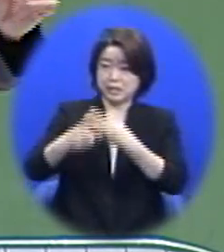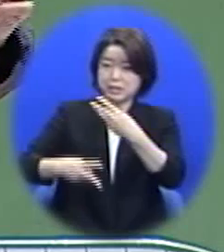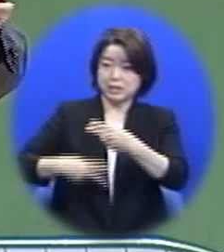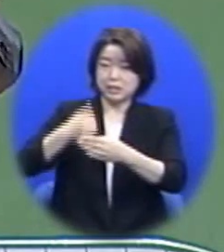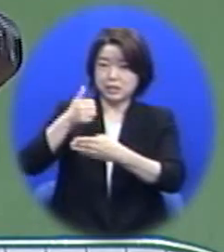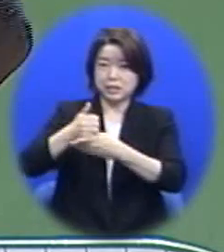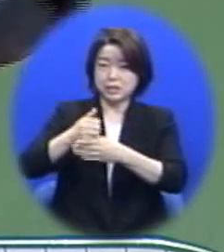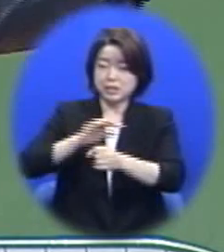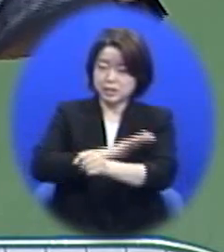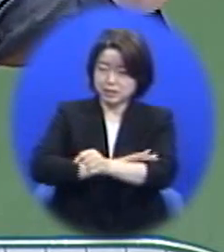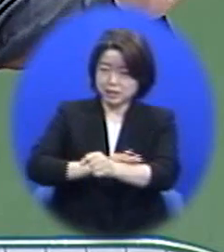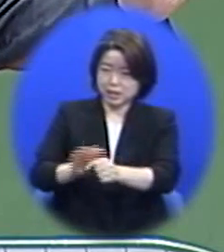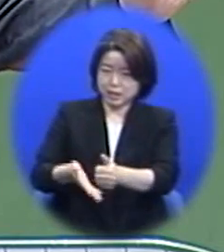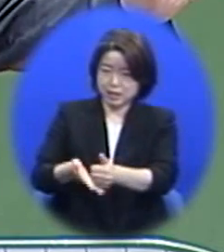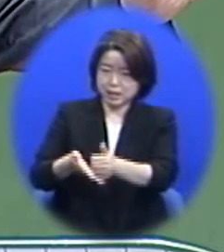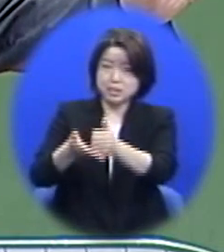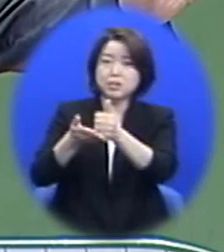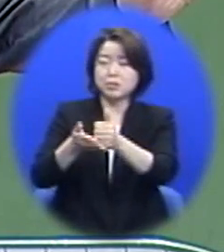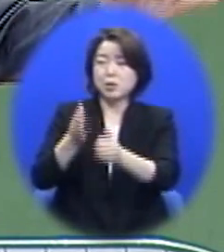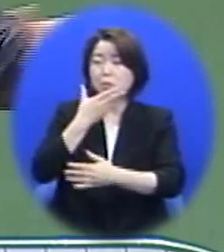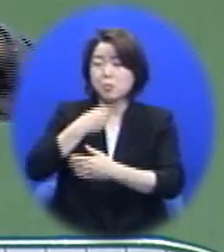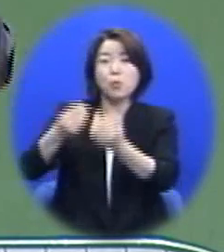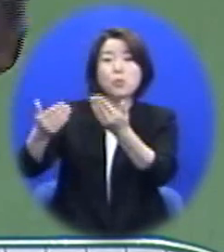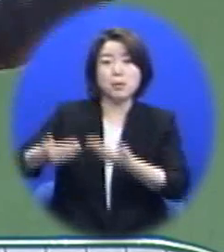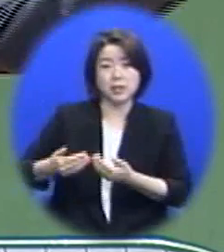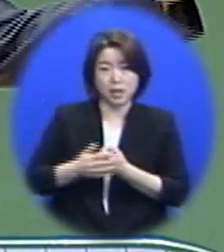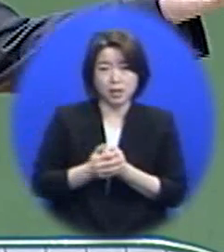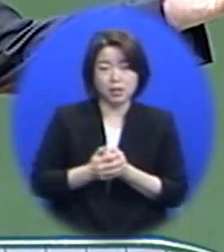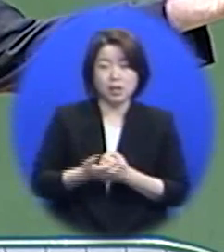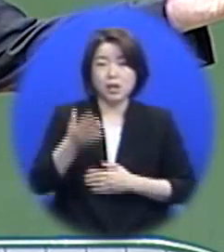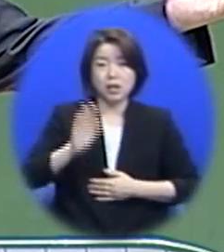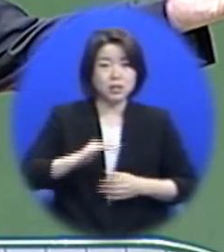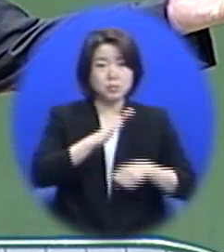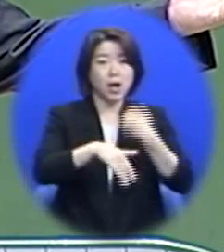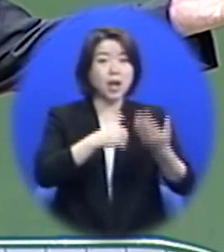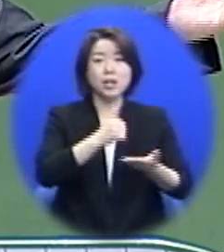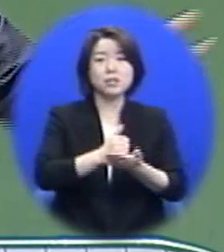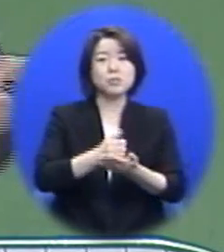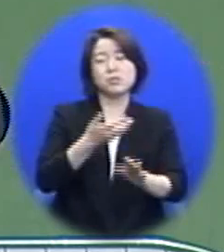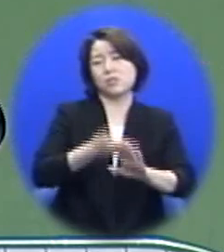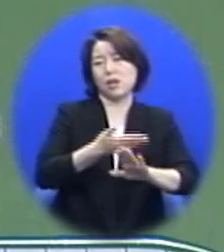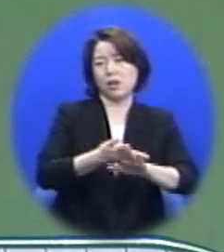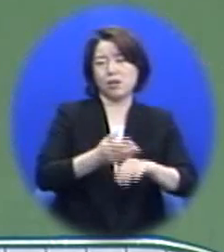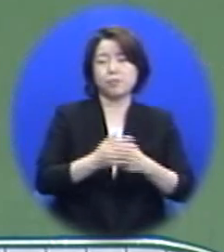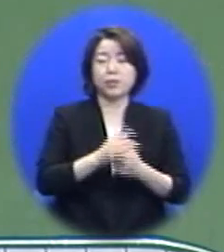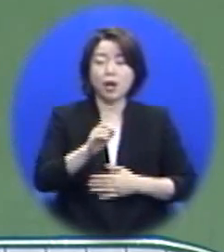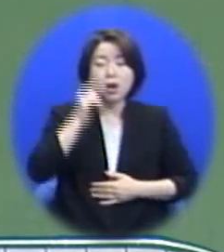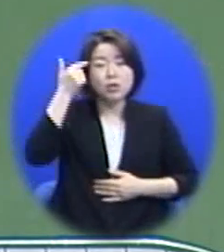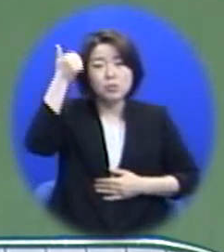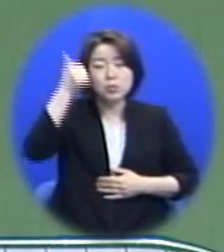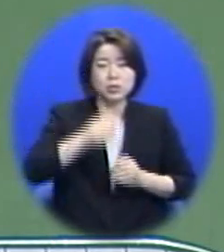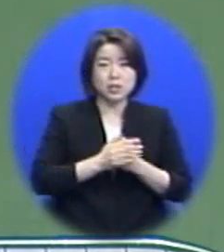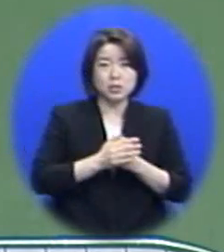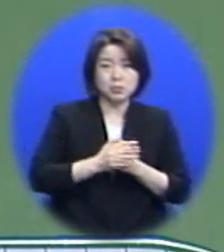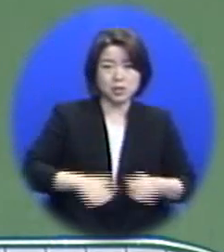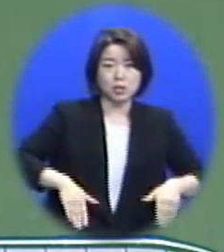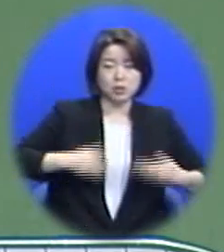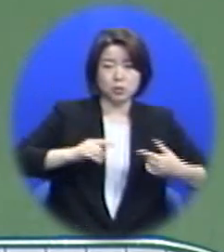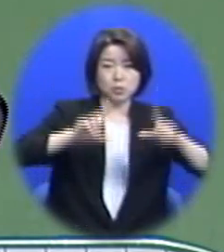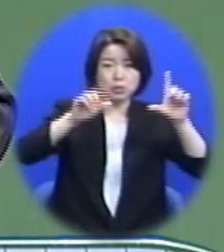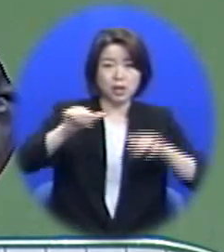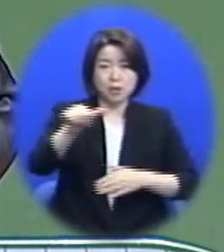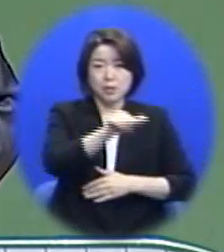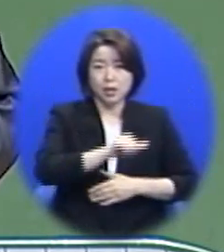섬기면 복을 받는다는 것입니다 근데 하나님은 그렇지 않습니다 어느 목사님이 동남아 어느 나라에